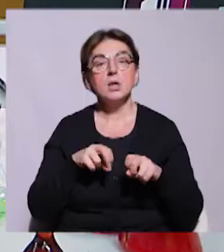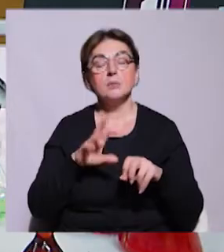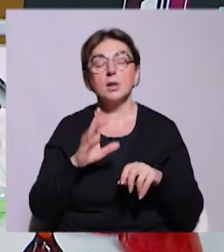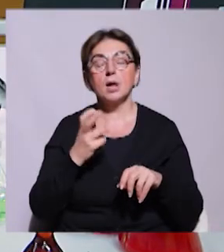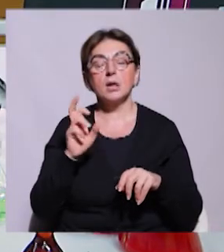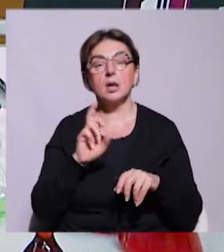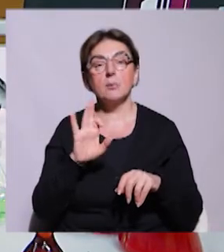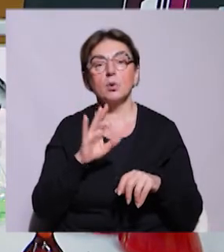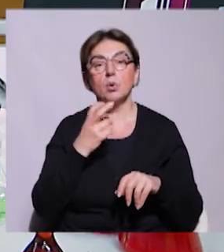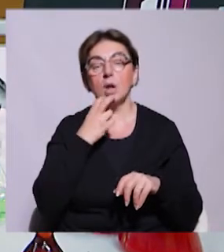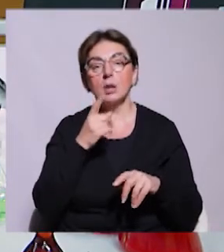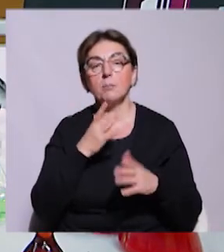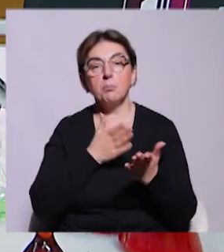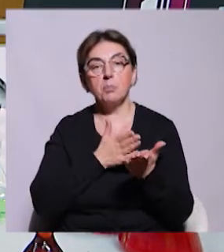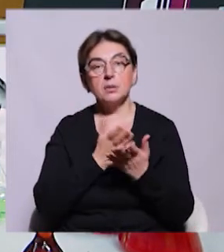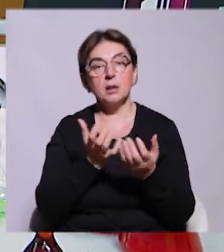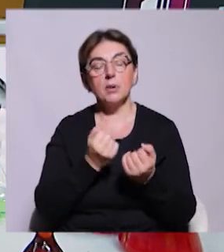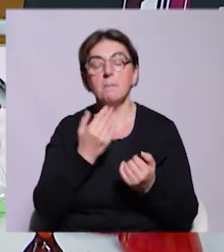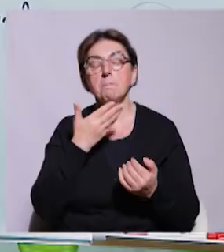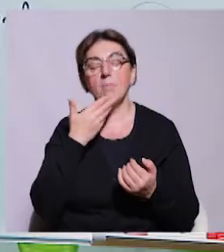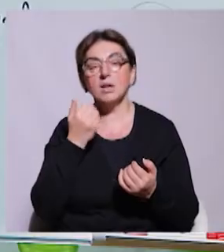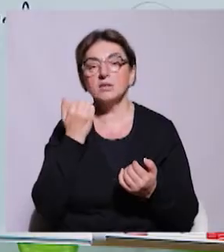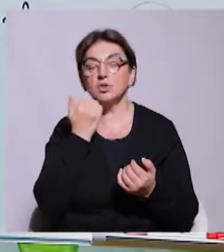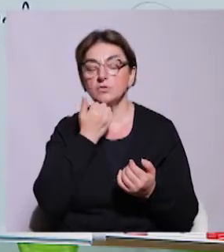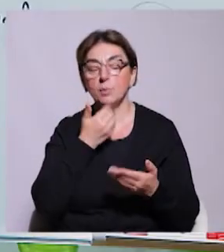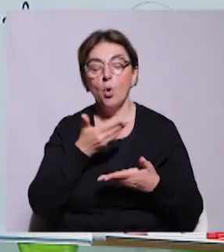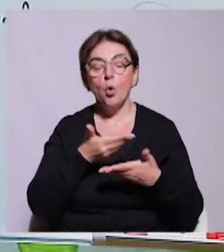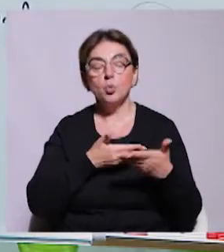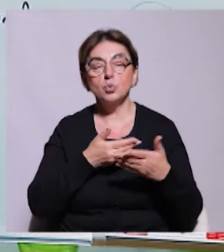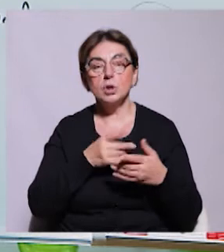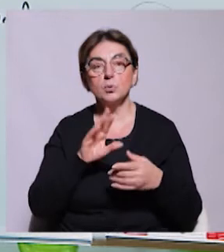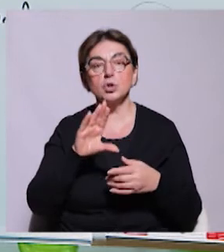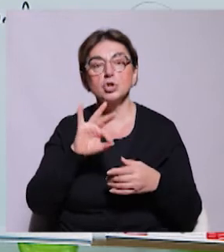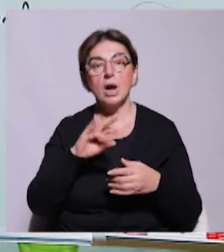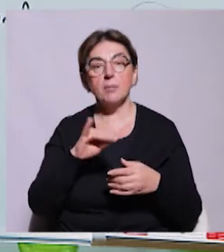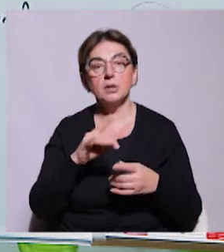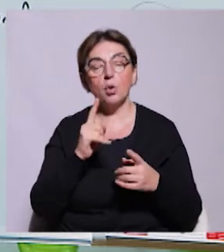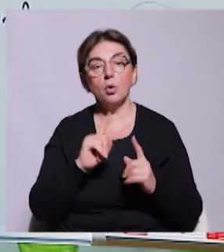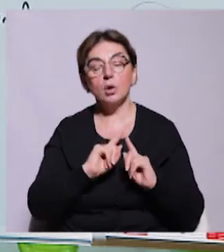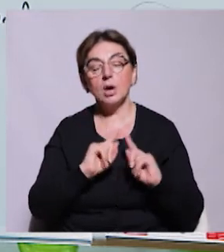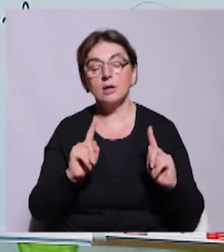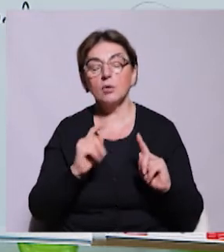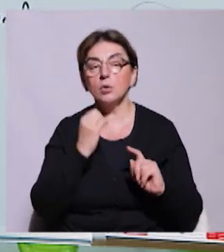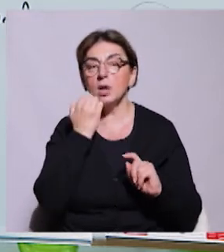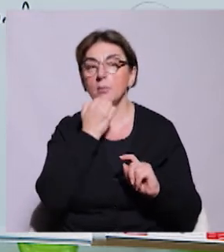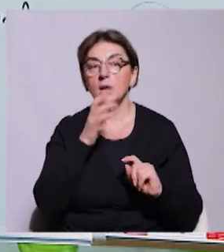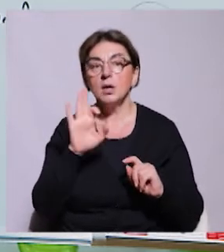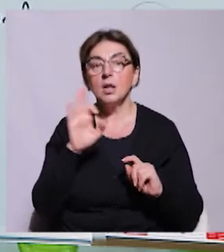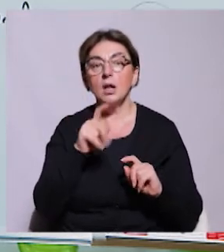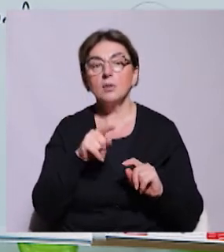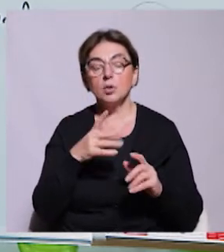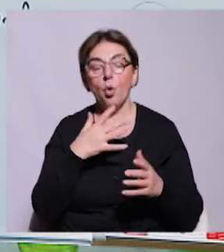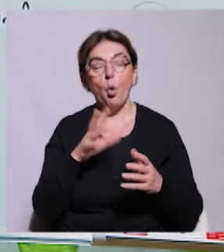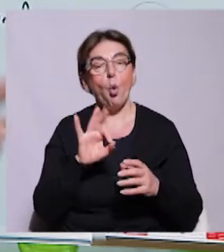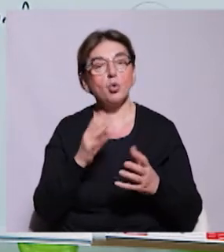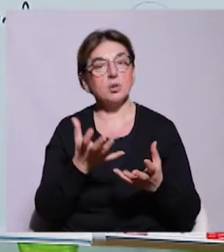შემდეგნაირად: გარკვეული ელემენტის ოქსიდებს ვიღებთ პირდაპირი გზით, ანუ მარტივი ნივთიერების ურთიერთქმედების ჯანგბათან, ხოლო გარკვეული ელემენტების